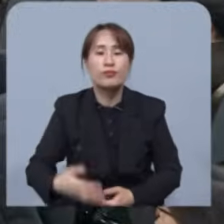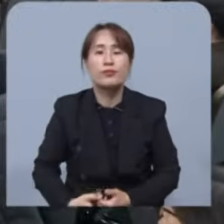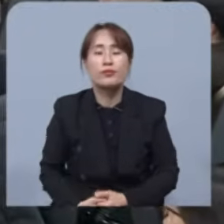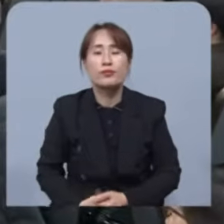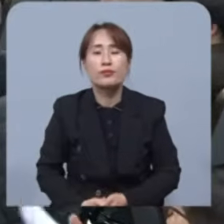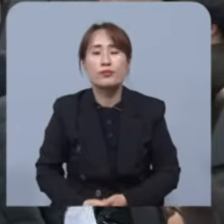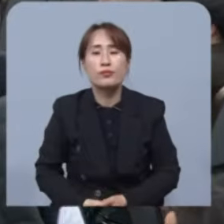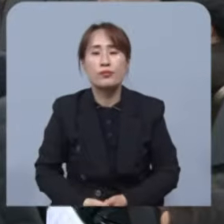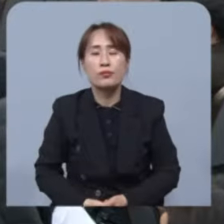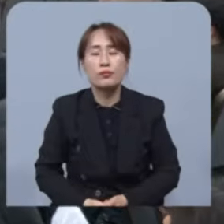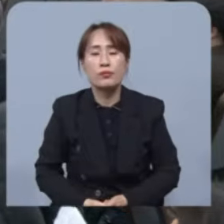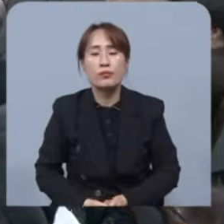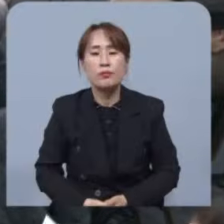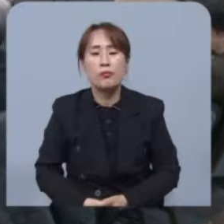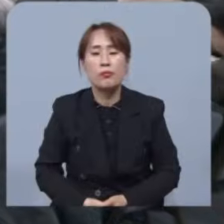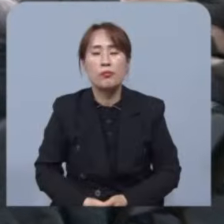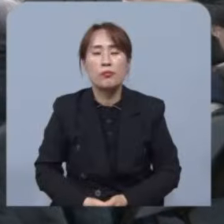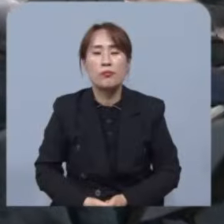네.